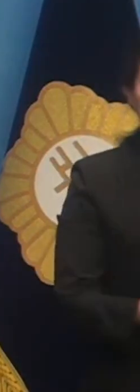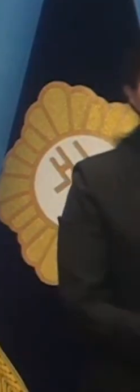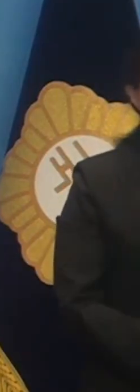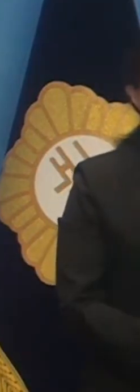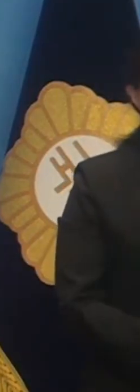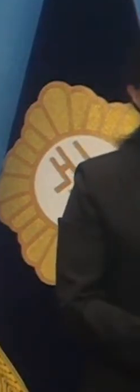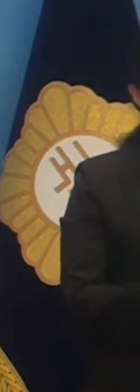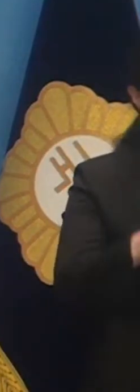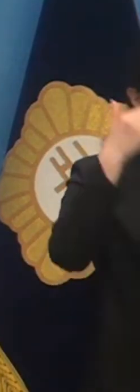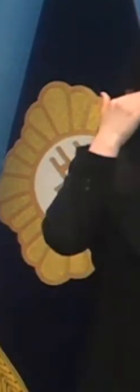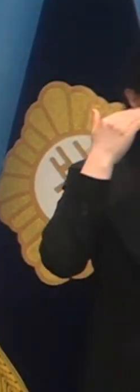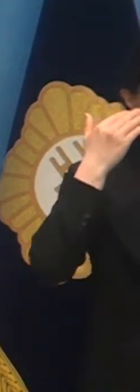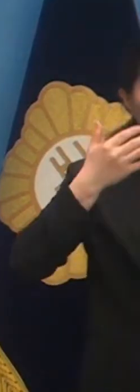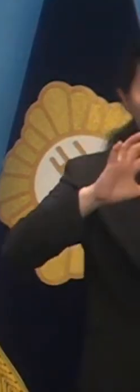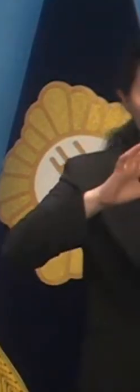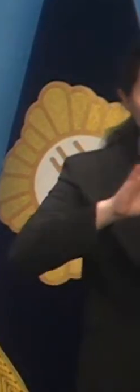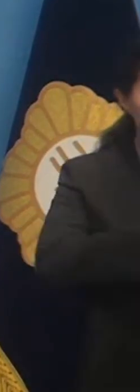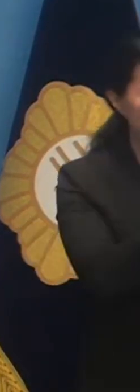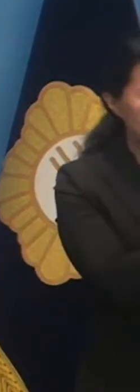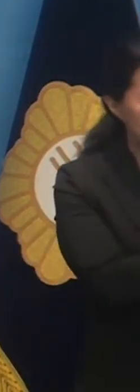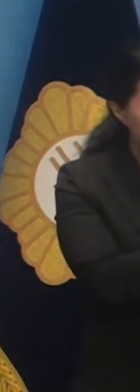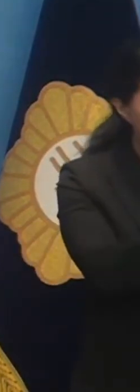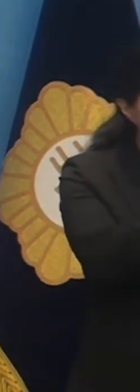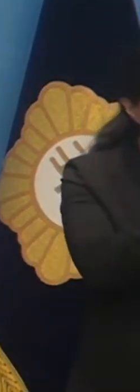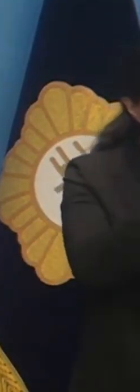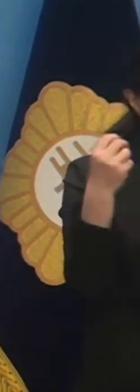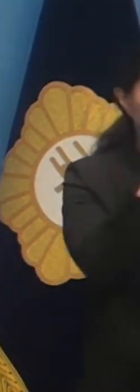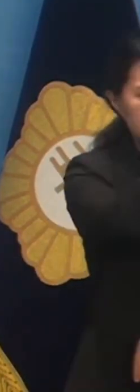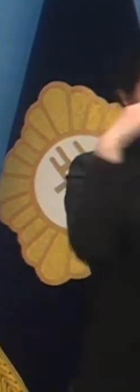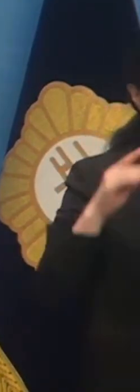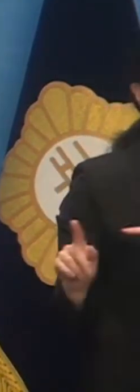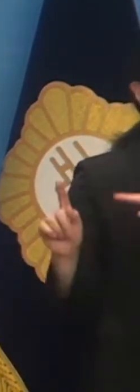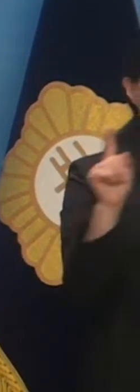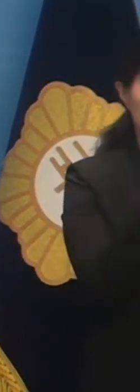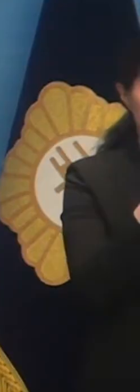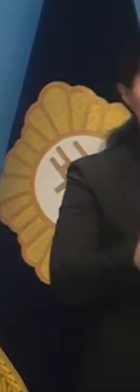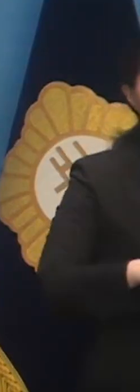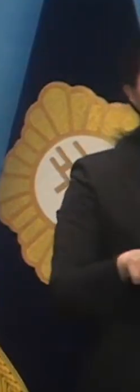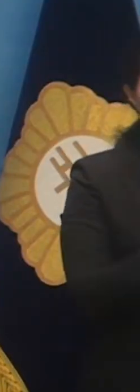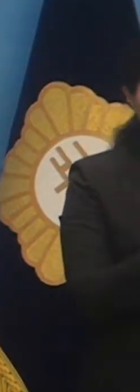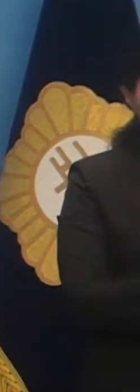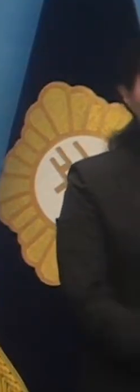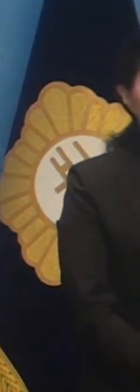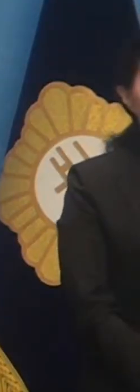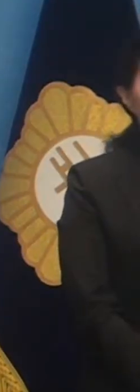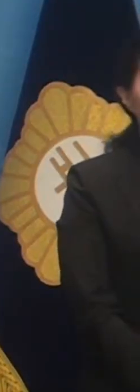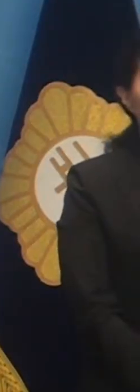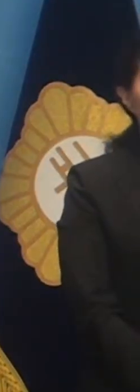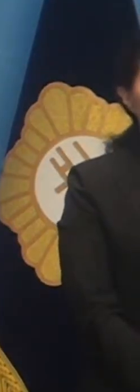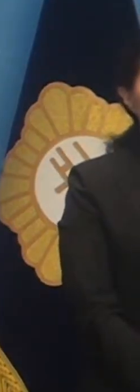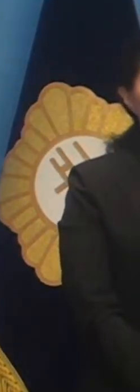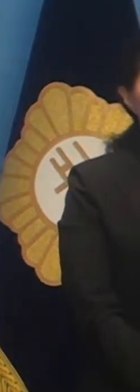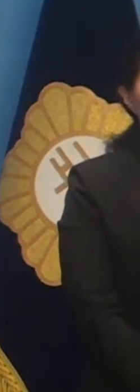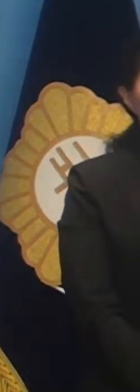비틀린 대한민국의 권력 구조를 바로잡는 검찰의 정 주장한 바입니다.